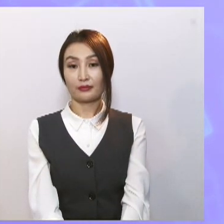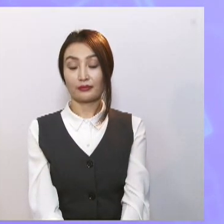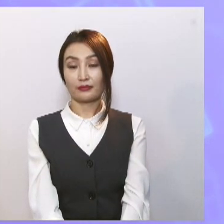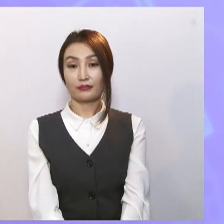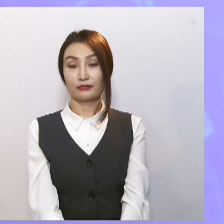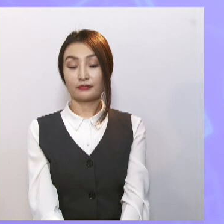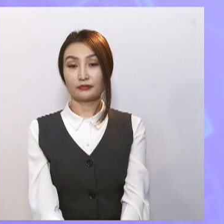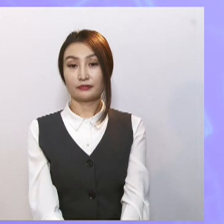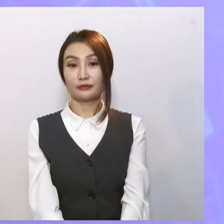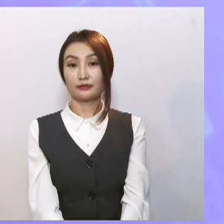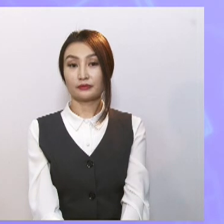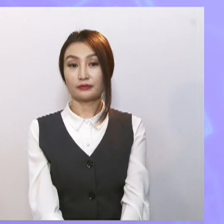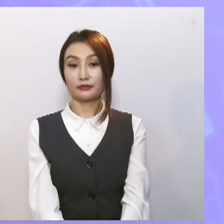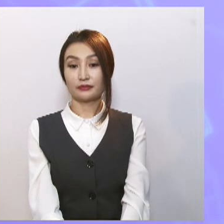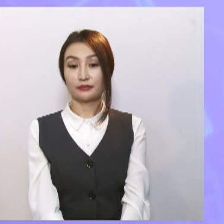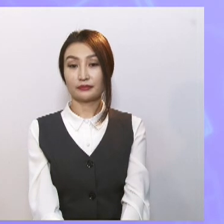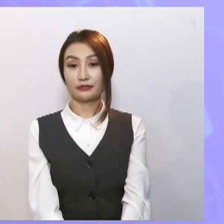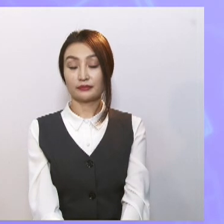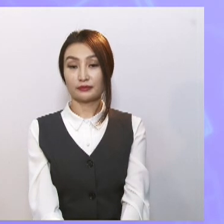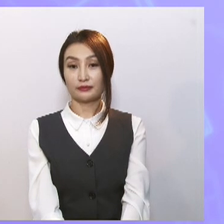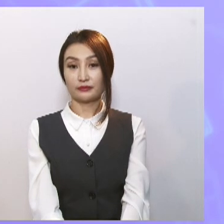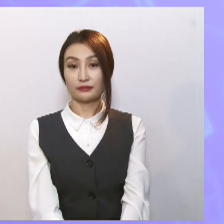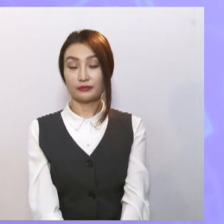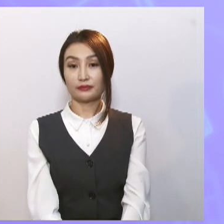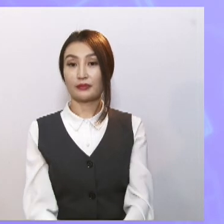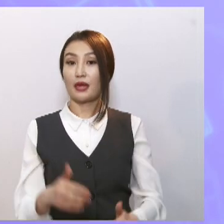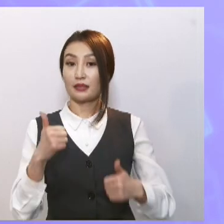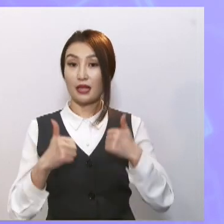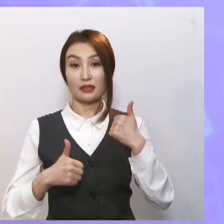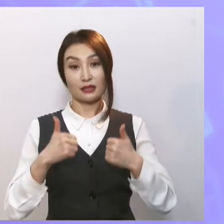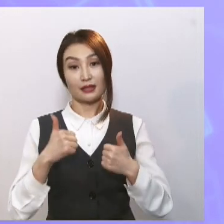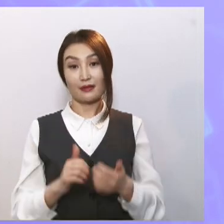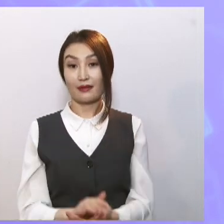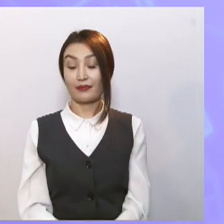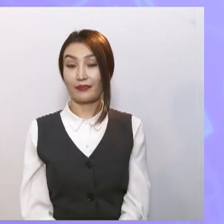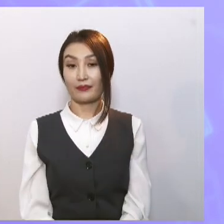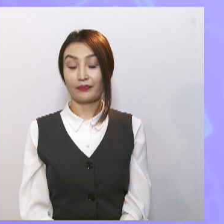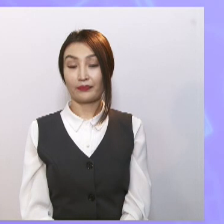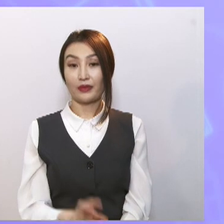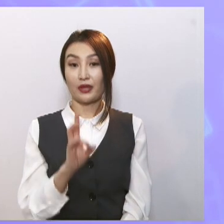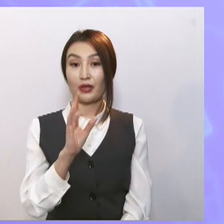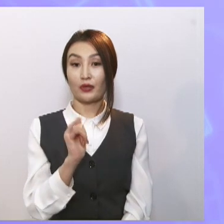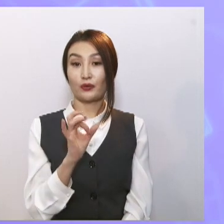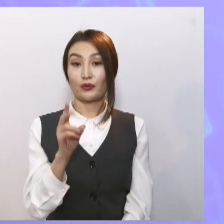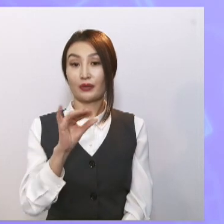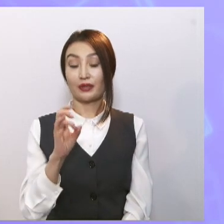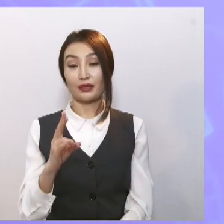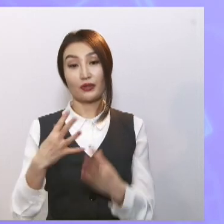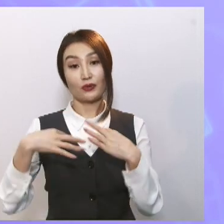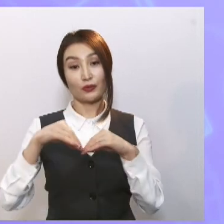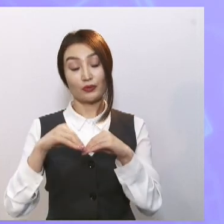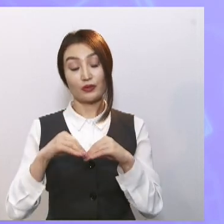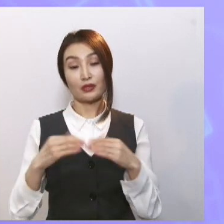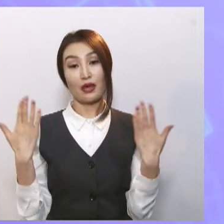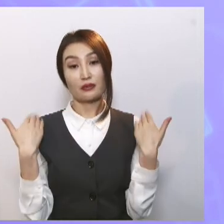Салыштыргыла. Нурдиндин үйбүлөсү